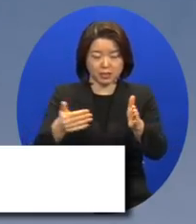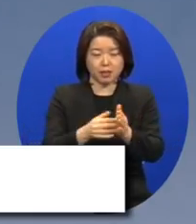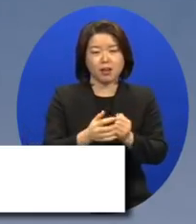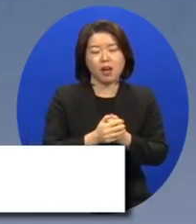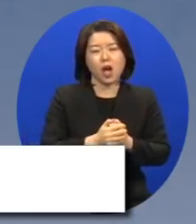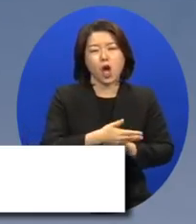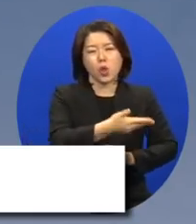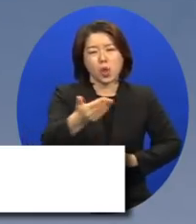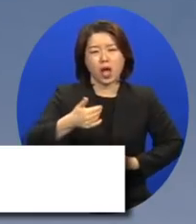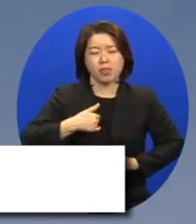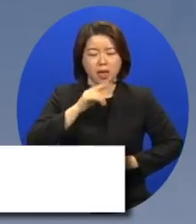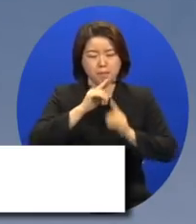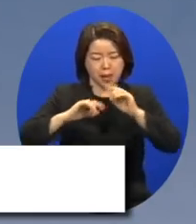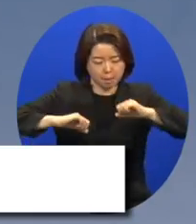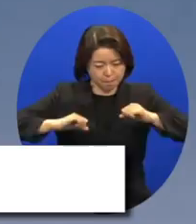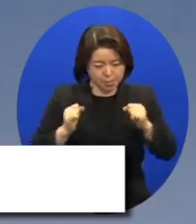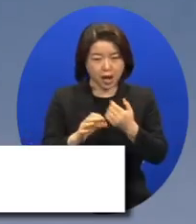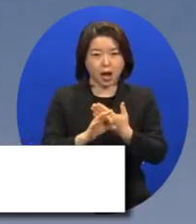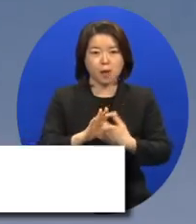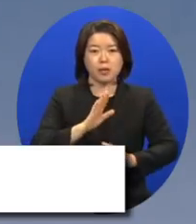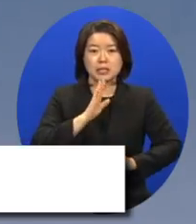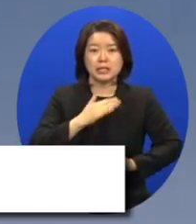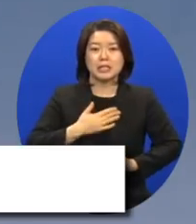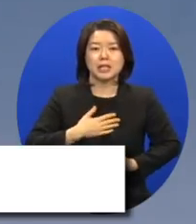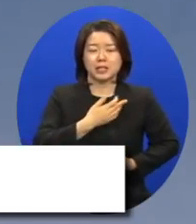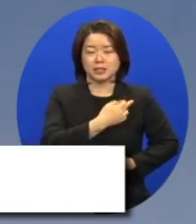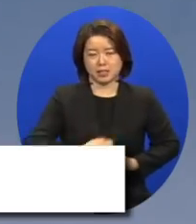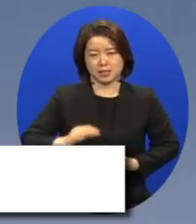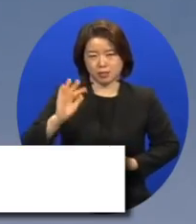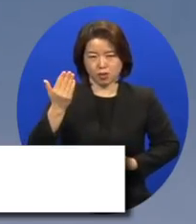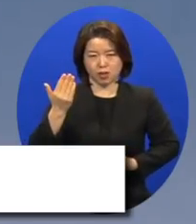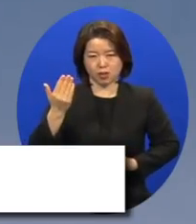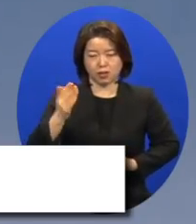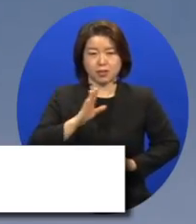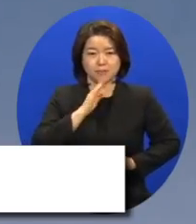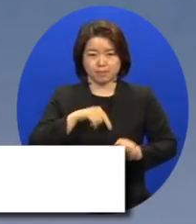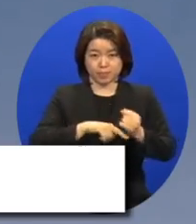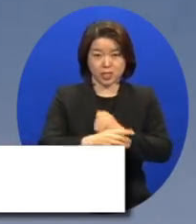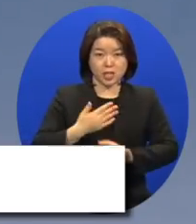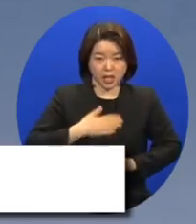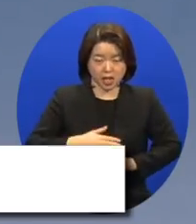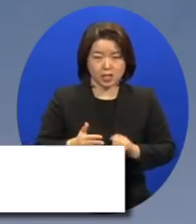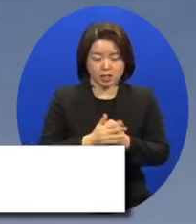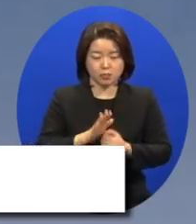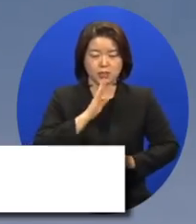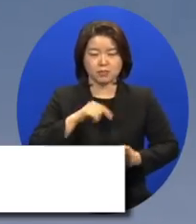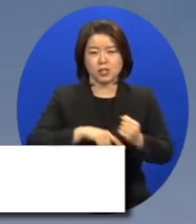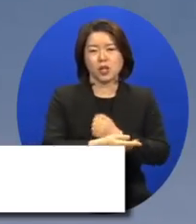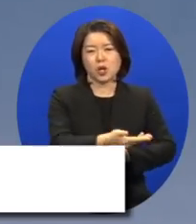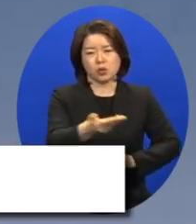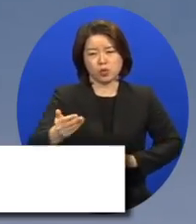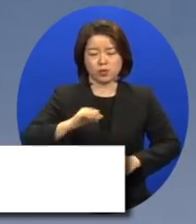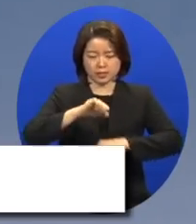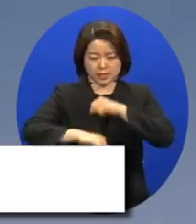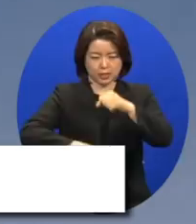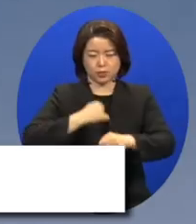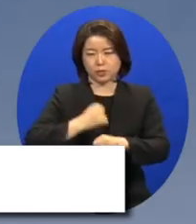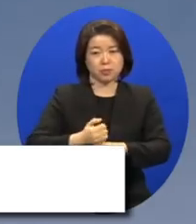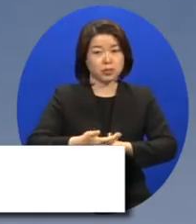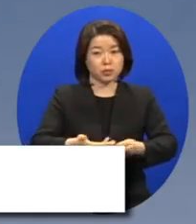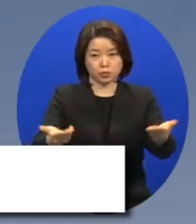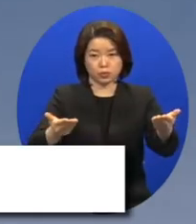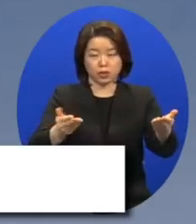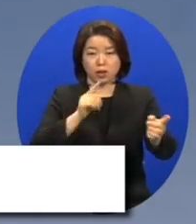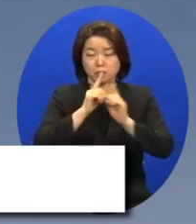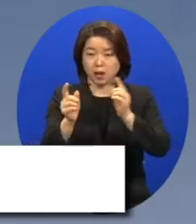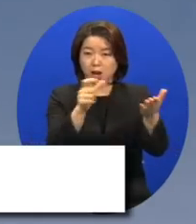내 말에 거하면 참으로 내 제자가 되고 진리를 알지니 진리가 너희를 자유롭게 하리라 하고